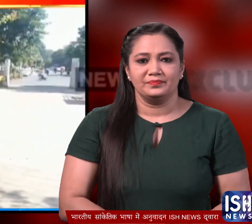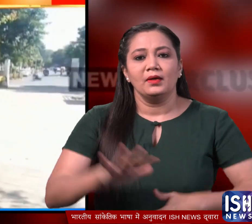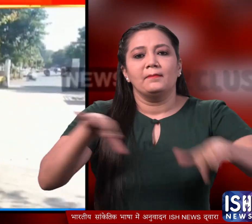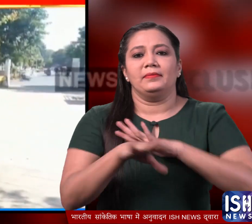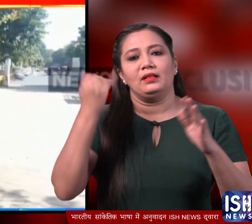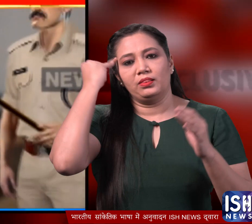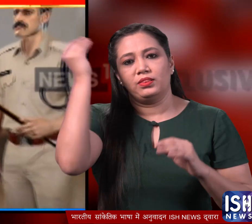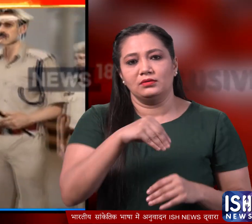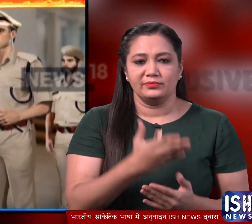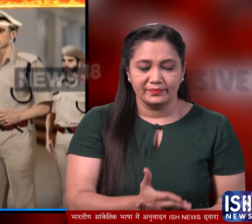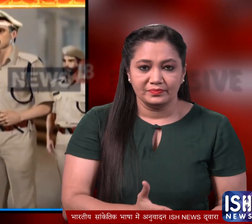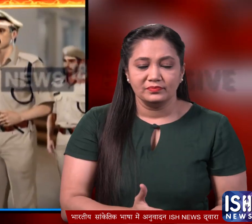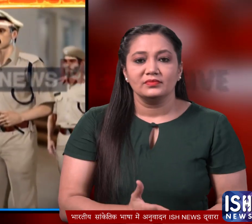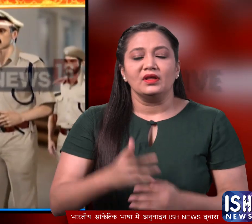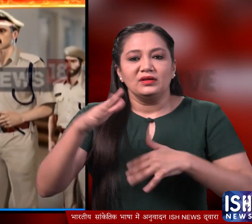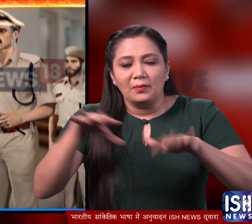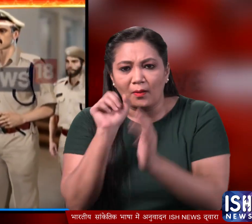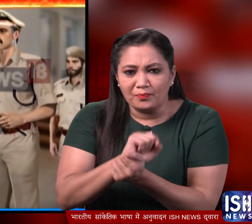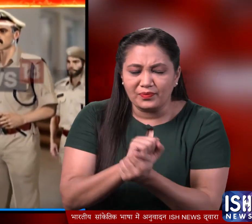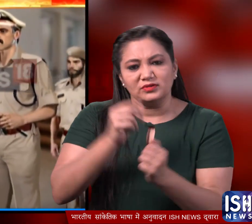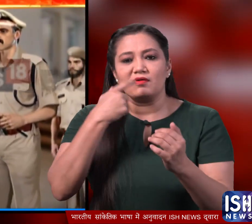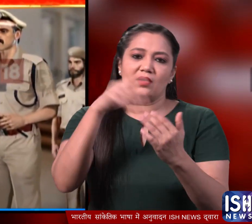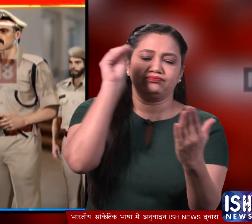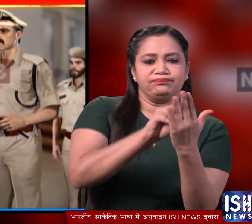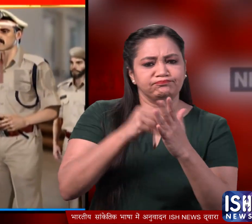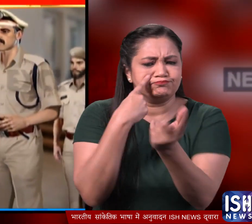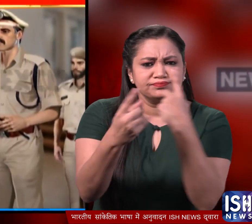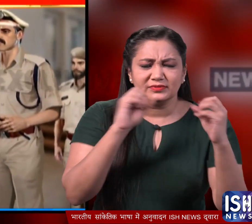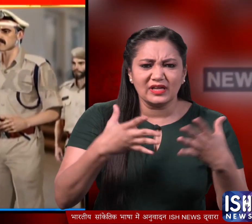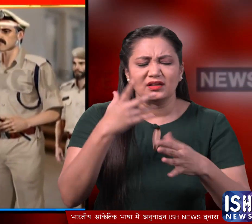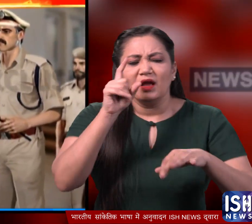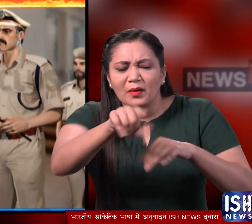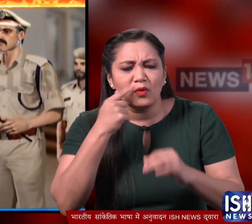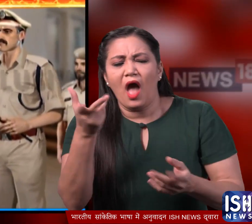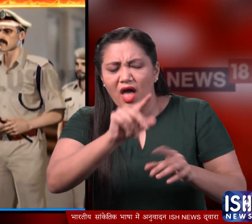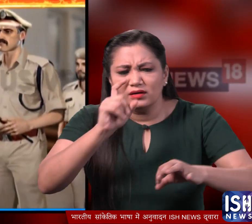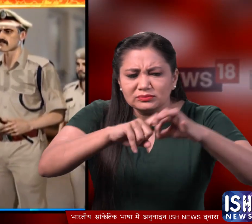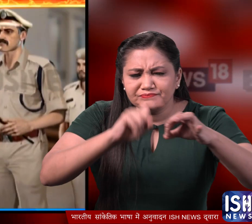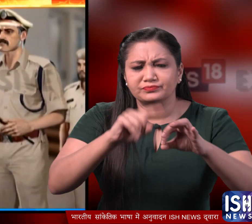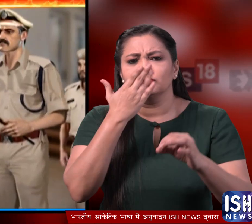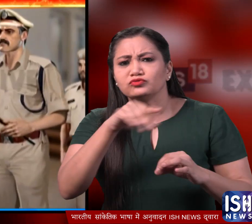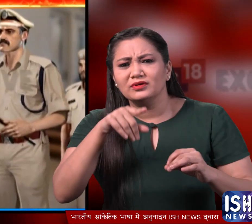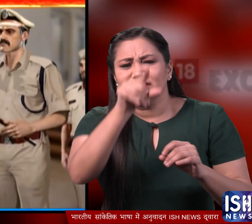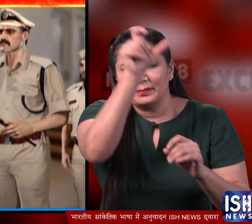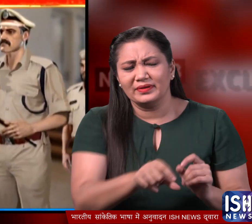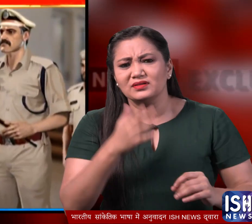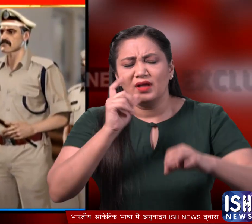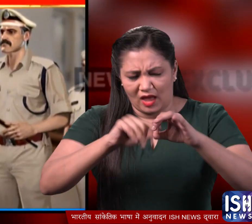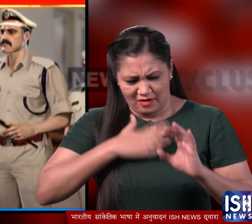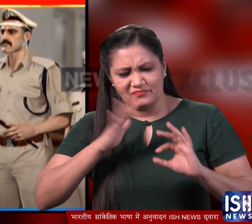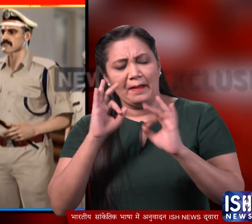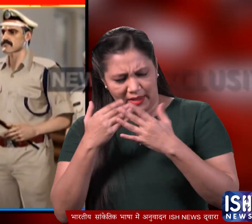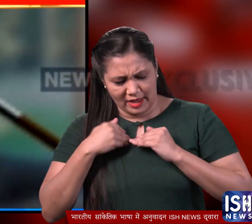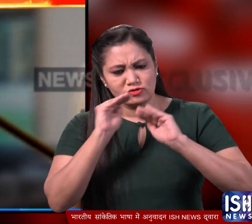پلان کیا ماملے کی گمبھیرتا کو دیکھتے ہوئے پولیس نے کیس درج کر جانت شروع کر دی پوچھتاش کے دوران پولیس نے جب چھاتر کو پریجنوں سے